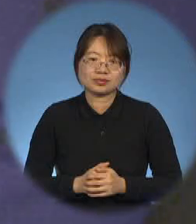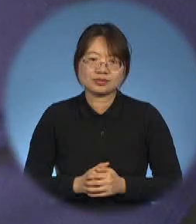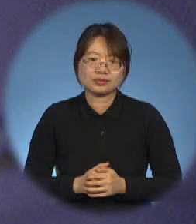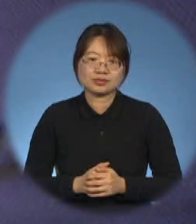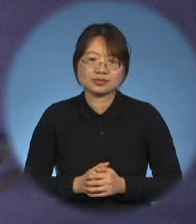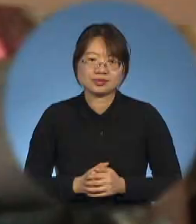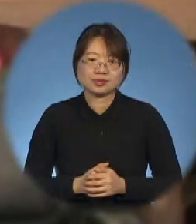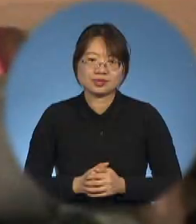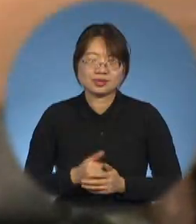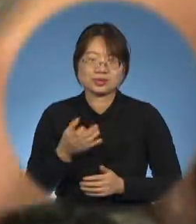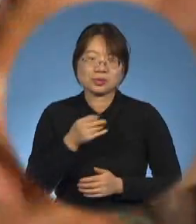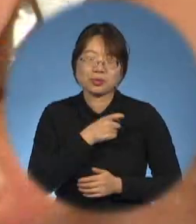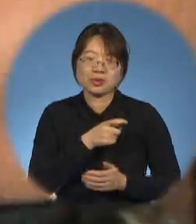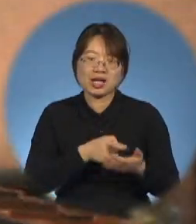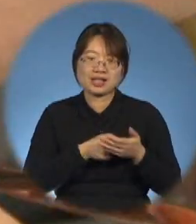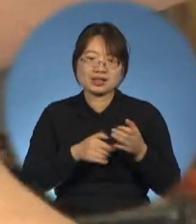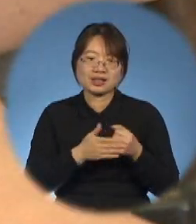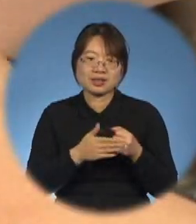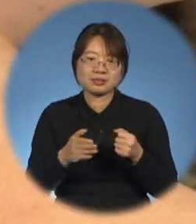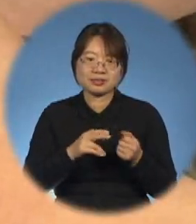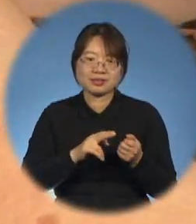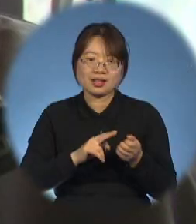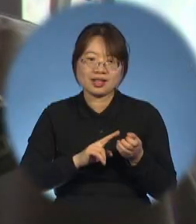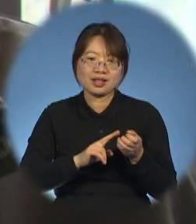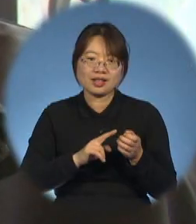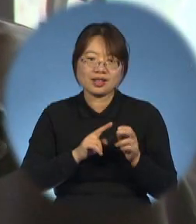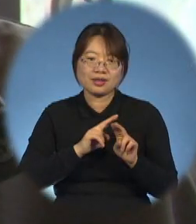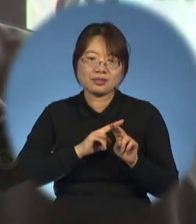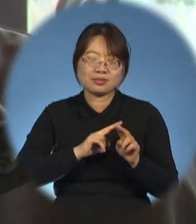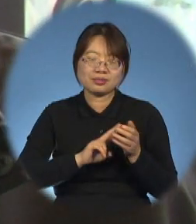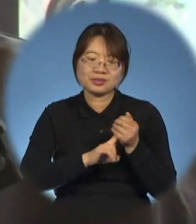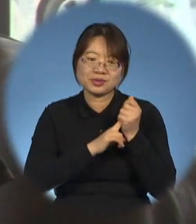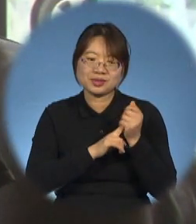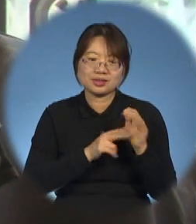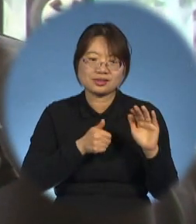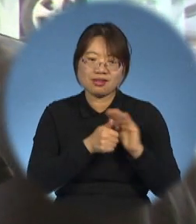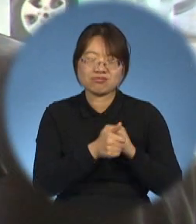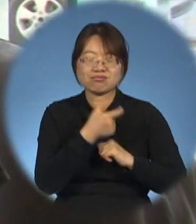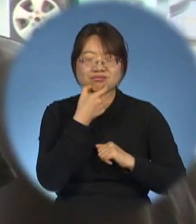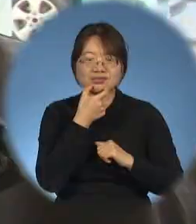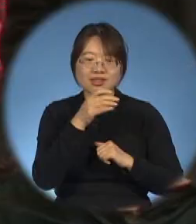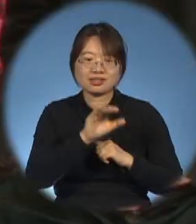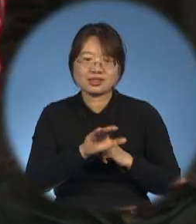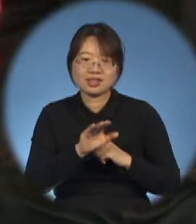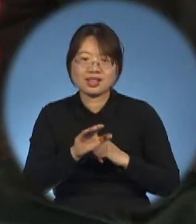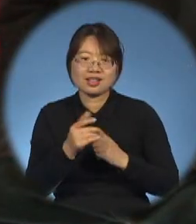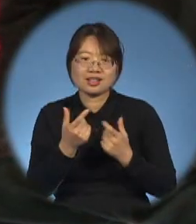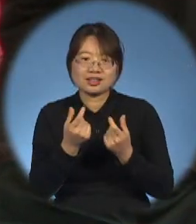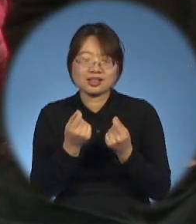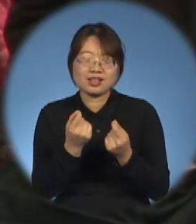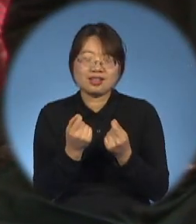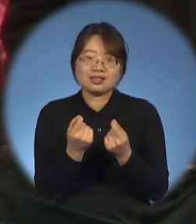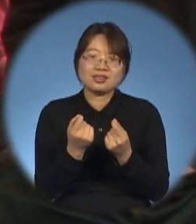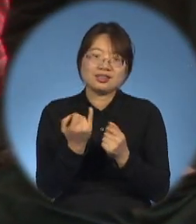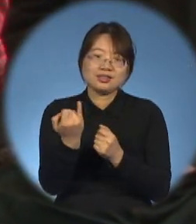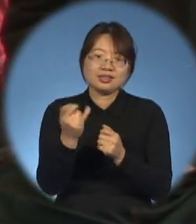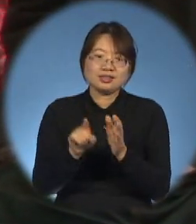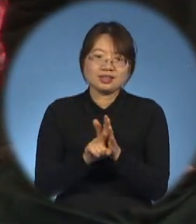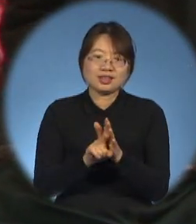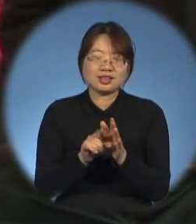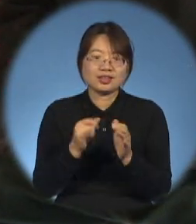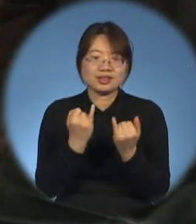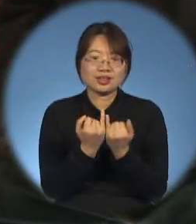웬만해선 돈아까워 미용실 타는 것도 꺼리는 안에 그런 아내를 위해 여자들 막 극한 미용실에 앉아